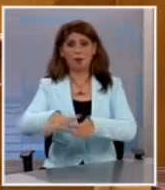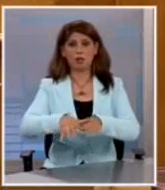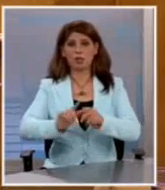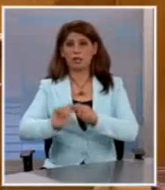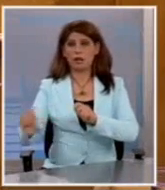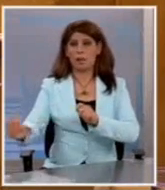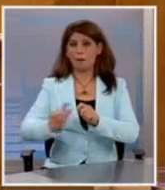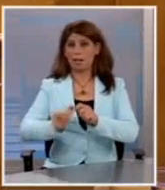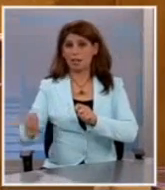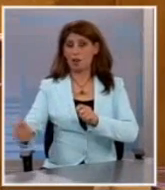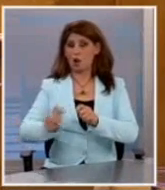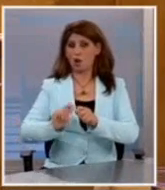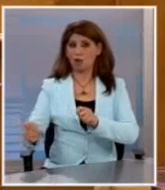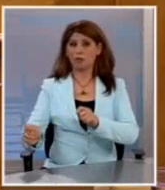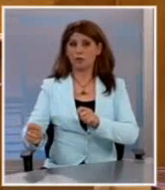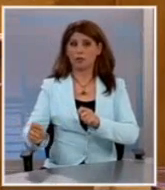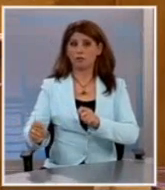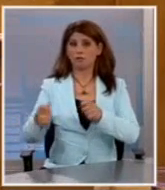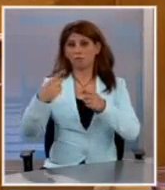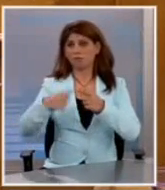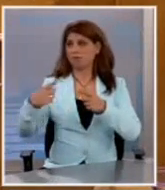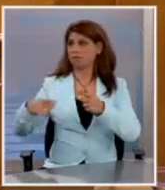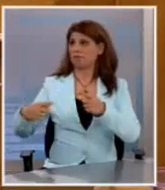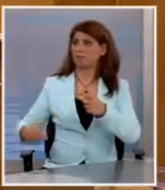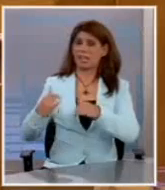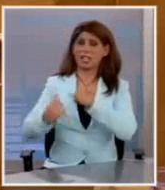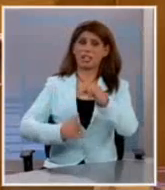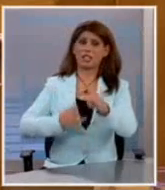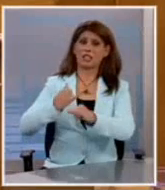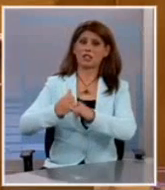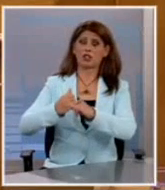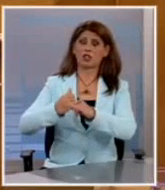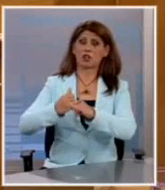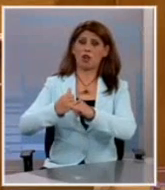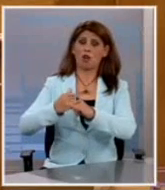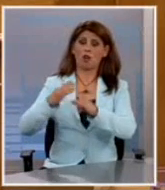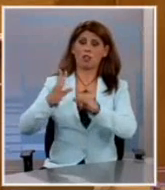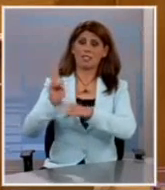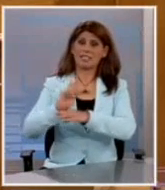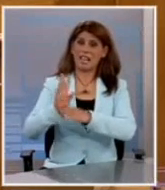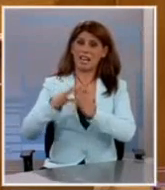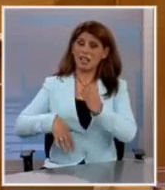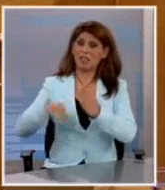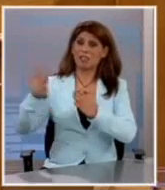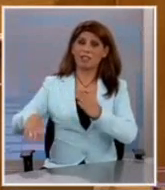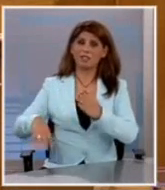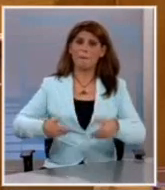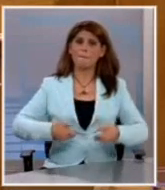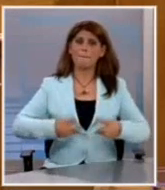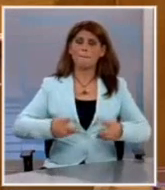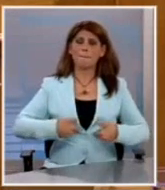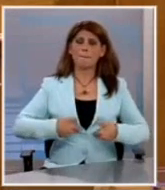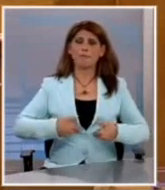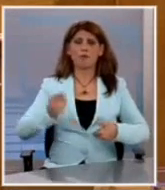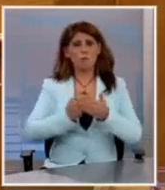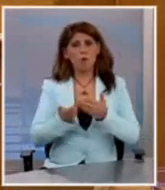πληρώνει διάφορα site, διάφορες ιστοσελίδες, διάφορα μαϊμού μέσα από τα οποία κρύβονται πίσω πολιτικά κόμματα